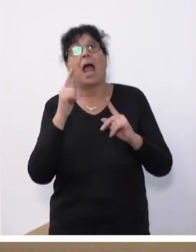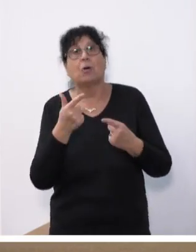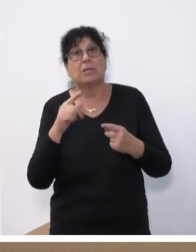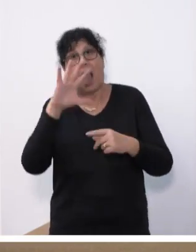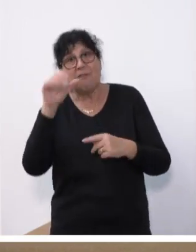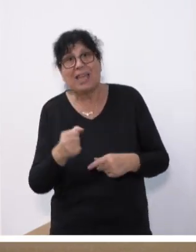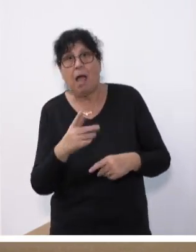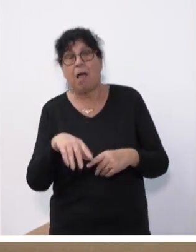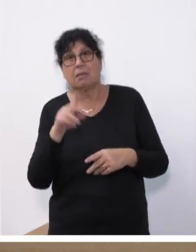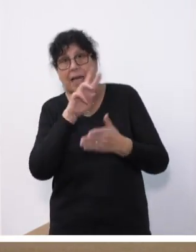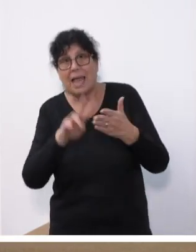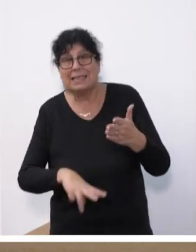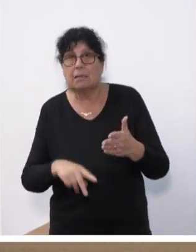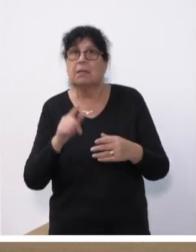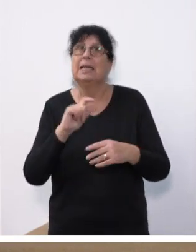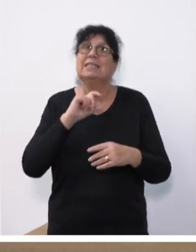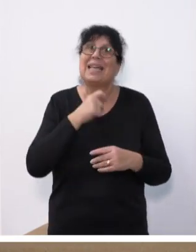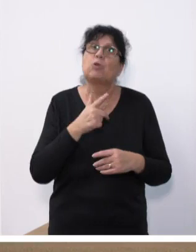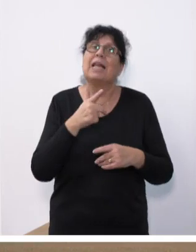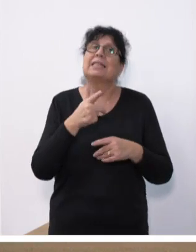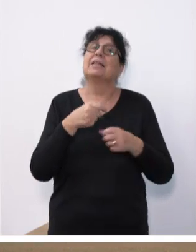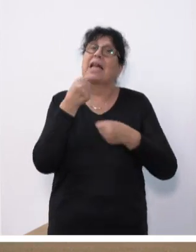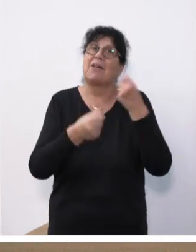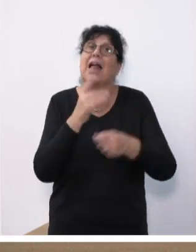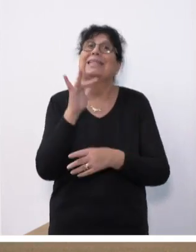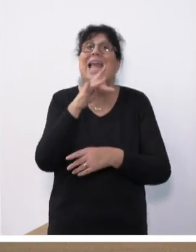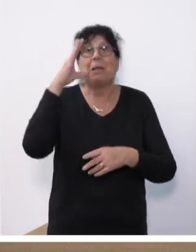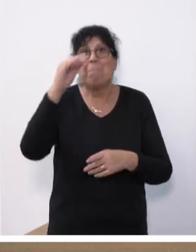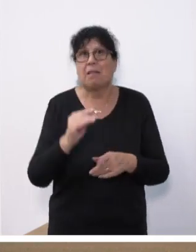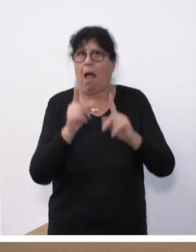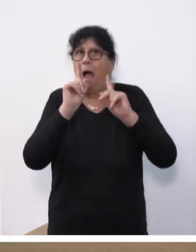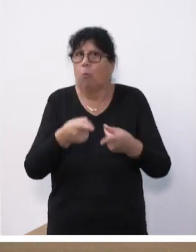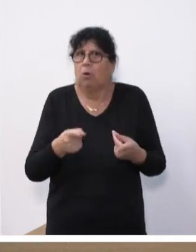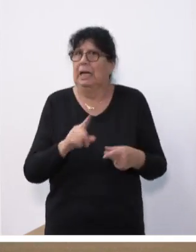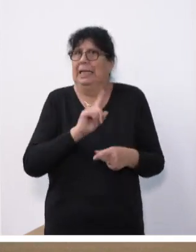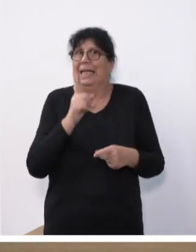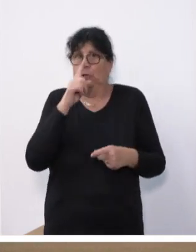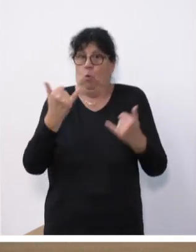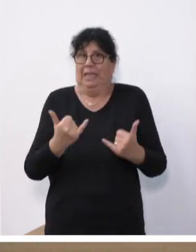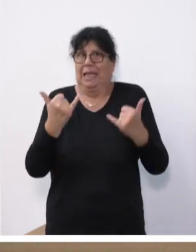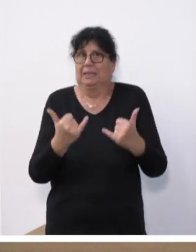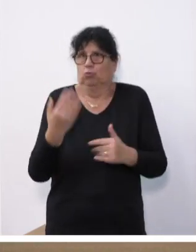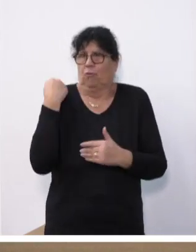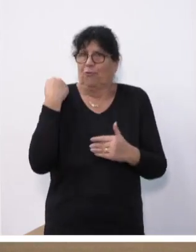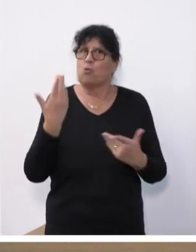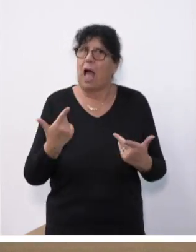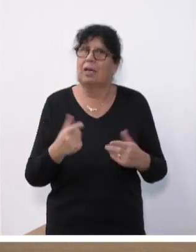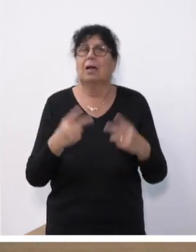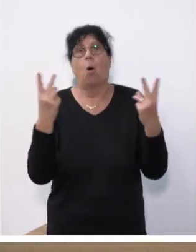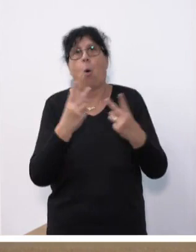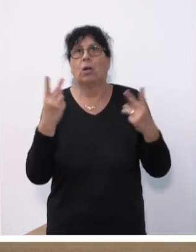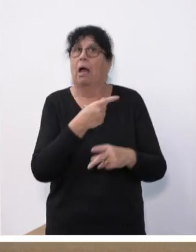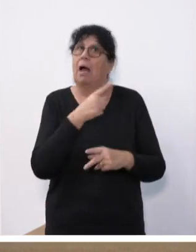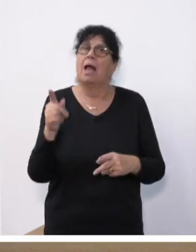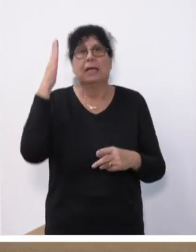war sexualisierte Gewalt gegen Männer gang und gäbe und nicht nur dort und nicht nur zu dieser Zeit. Oder, wen wohl hoffentlich alle